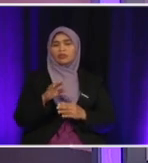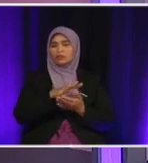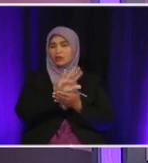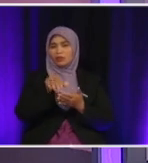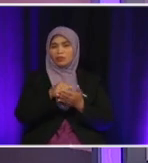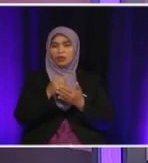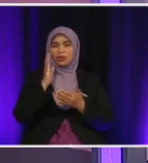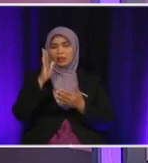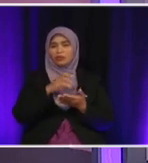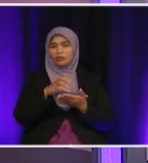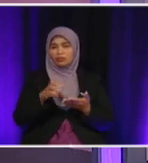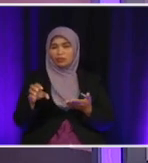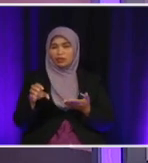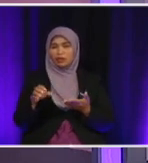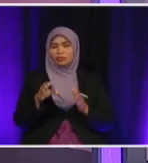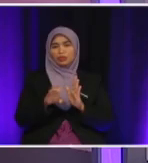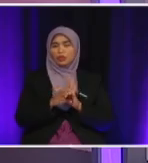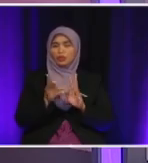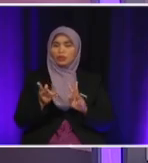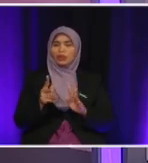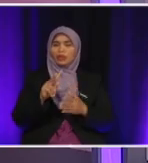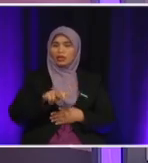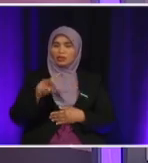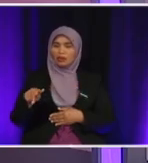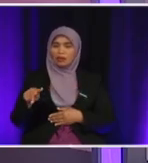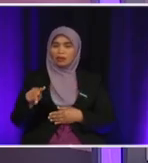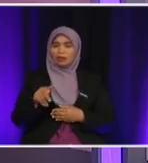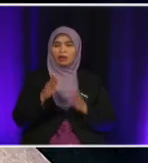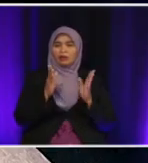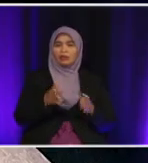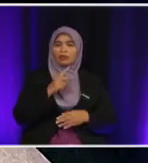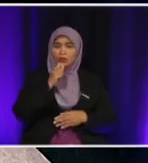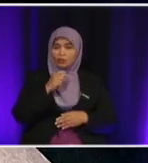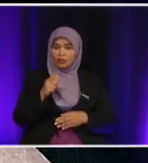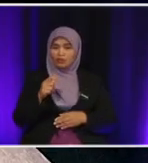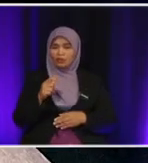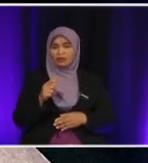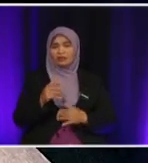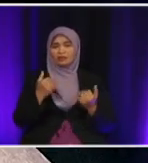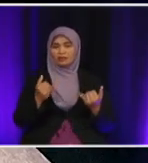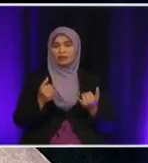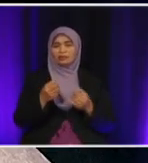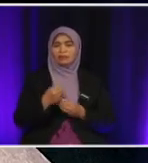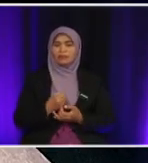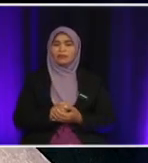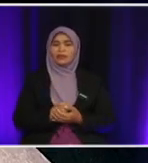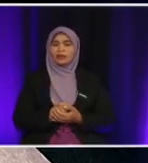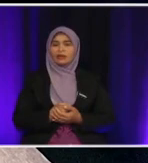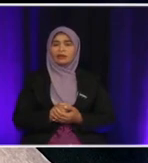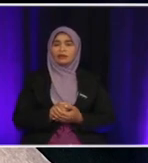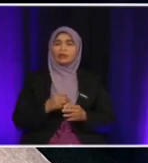karena karena mati terkurban orang tua dan sebagainya peperangannya beretika ialah Peperangan antara